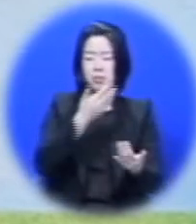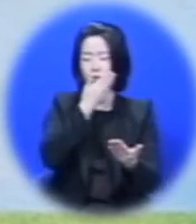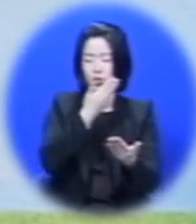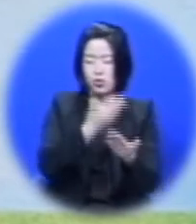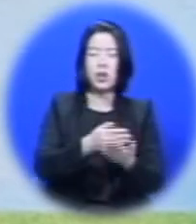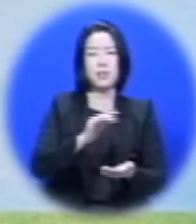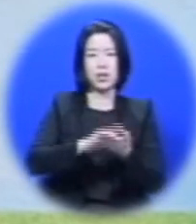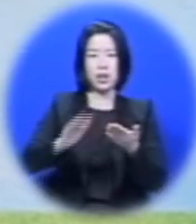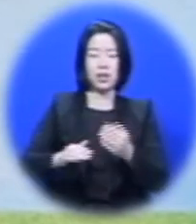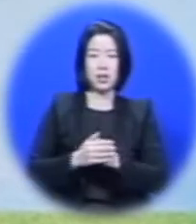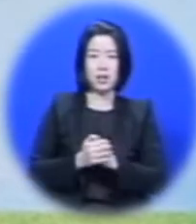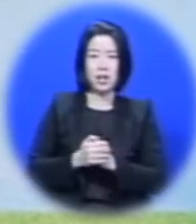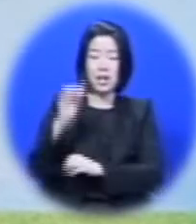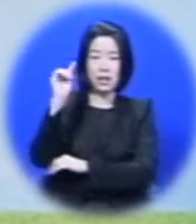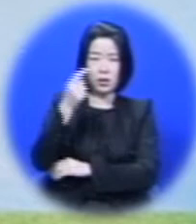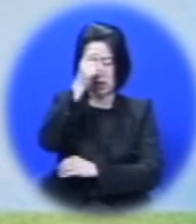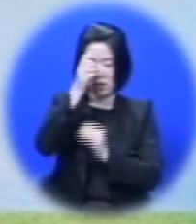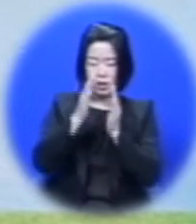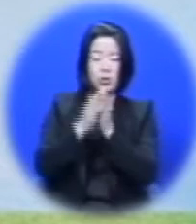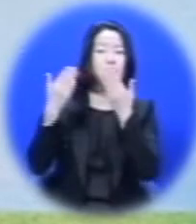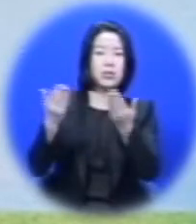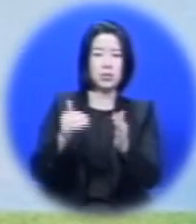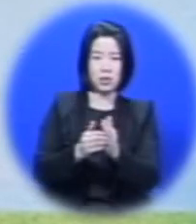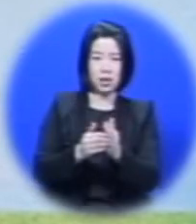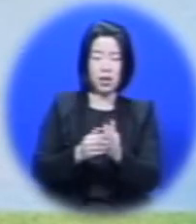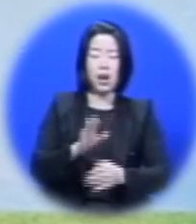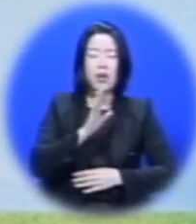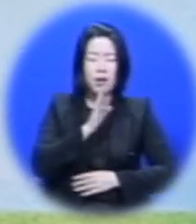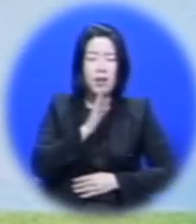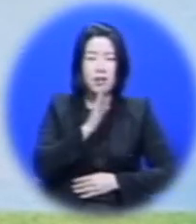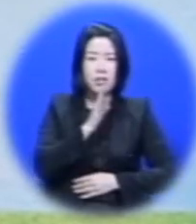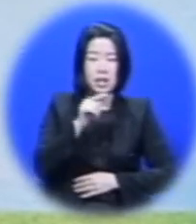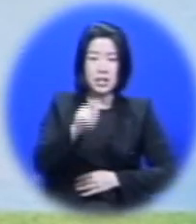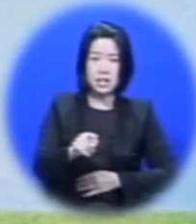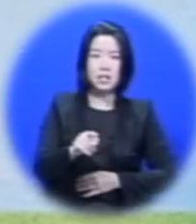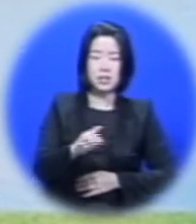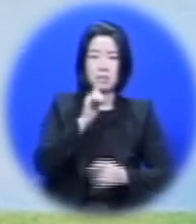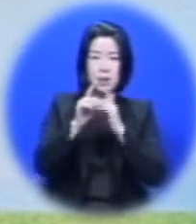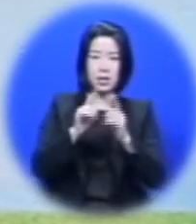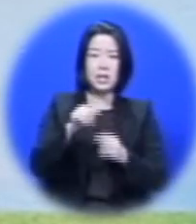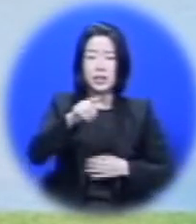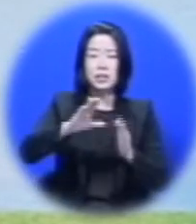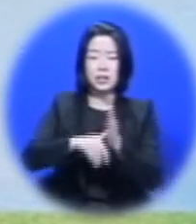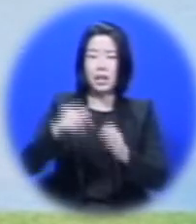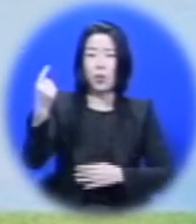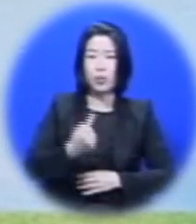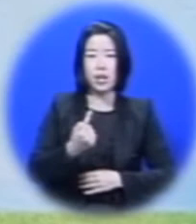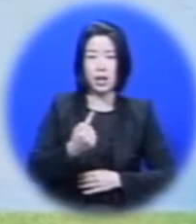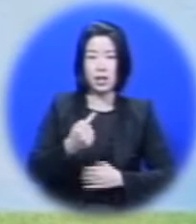거죠. 다윗이 기도해요. 과연 그 말은 이제 그때가 온다는